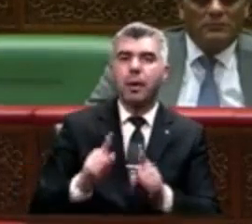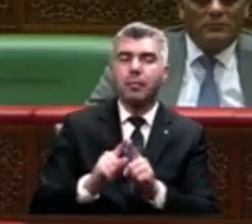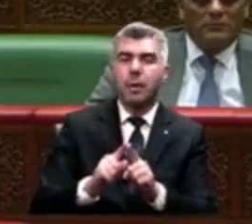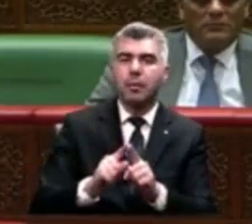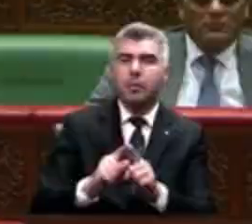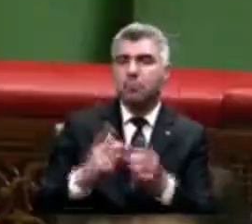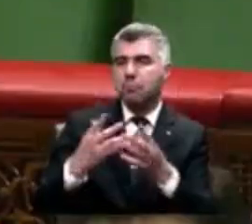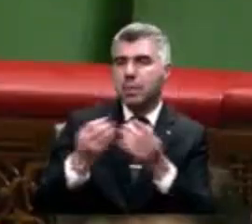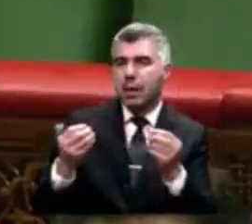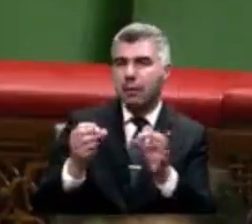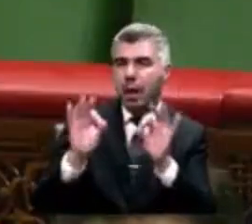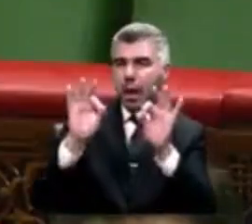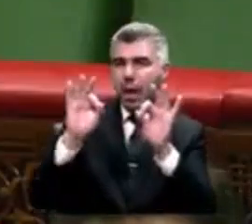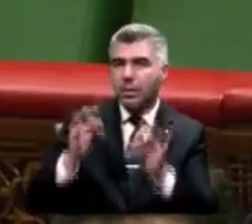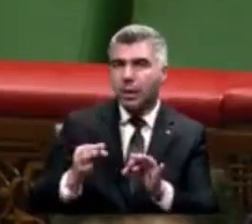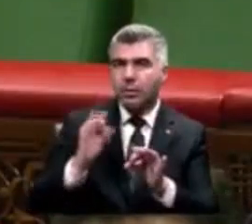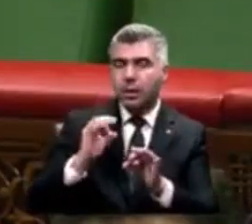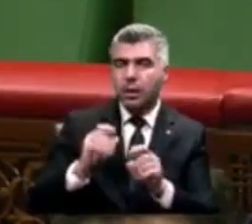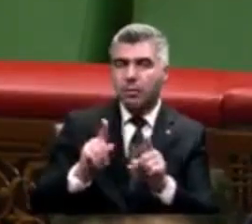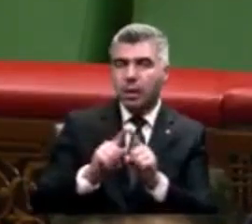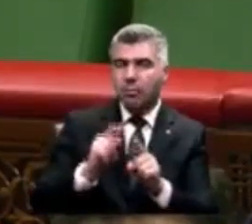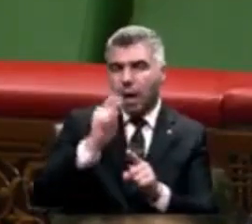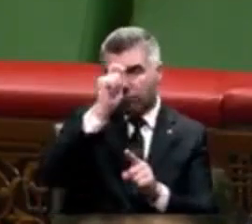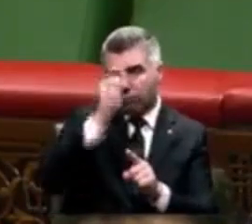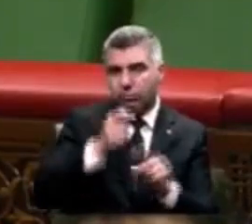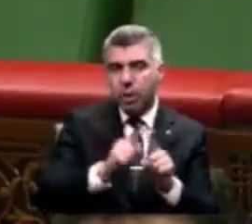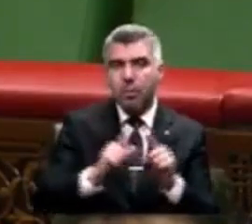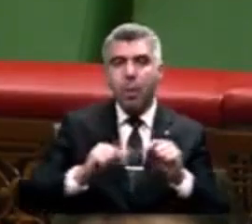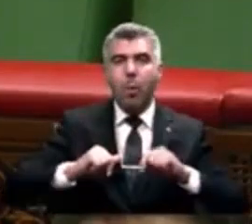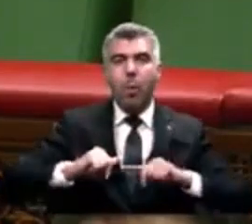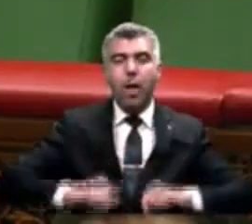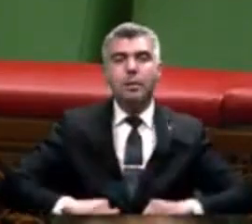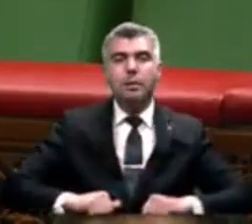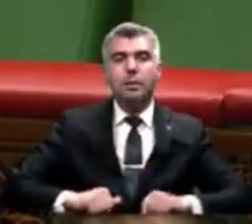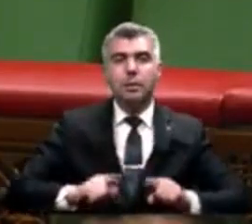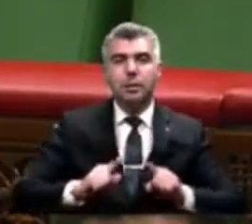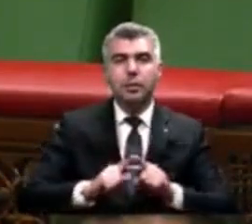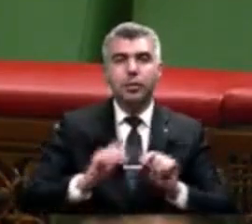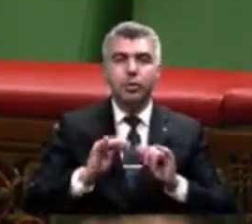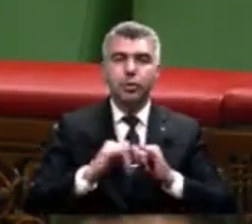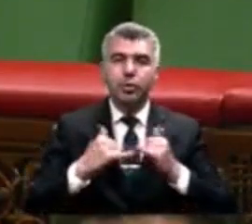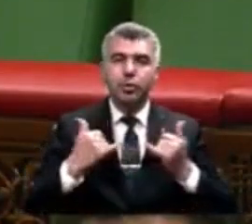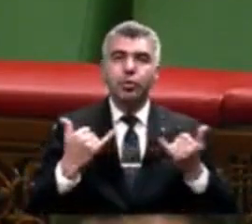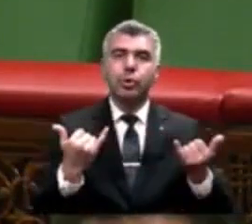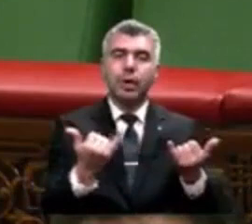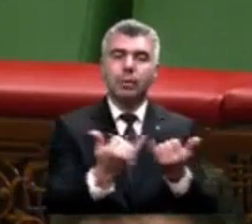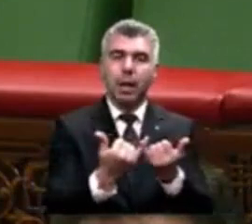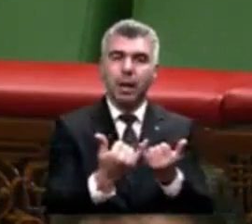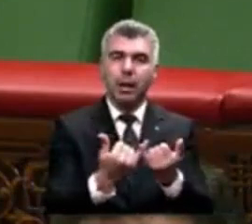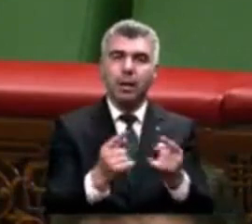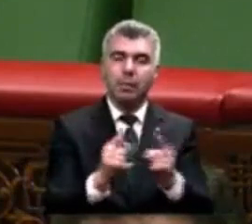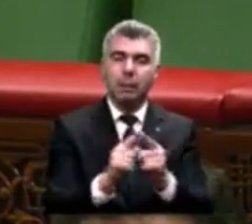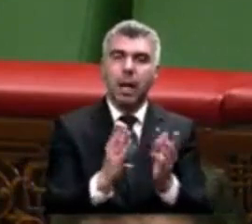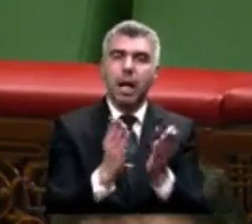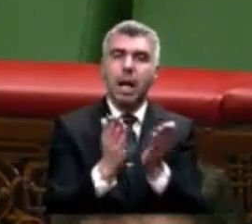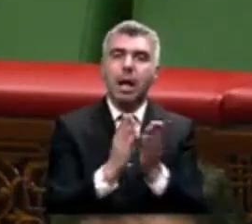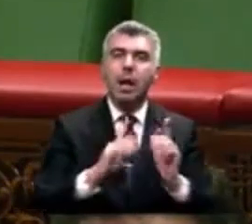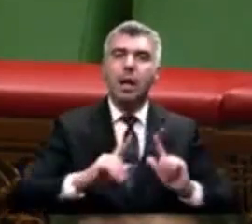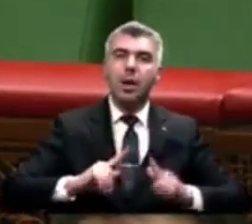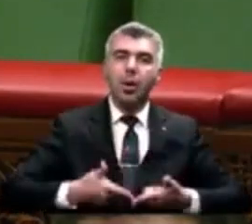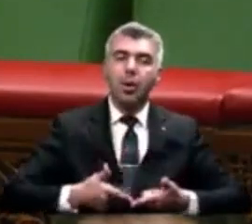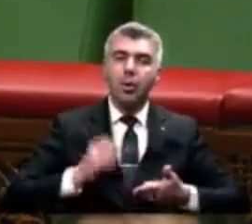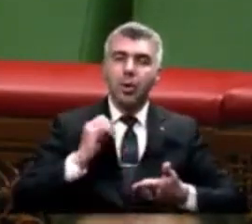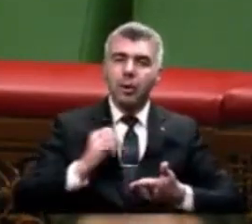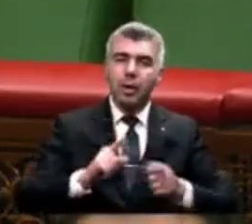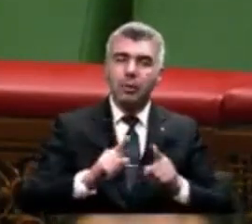هذه الفئات. نهنئكم سيد الوزير على إعلان تنظيم منتدى مهني للمدارس بشراكة مع